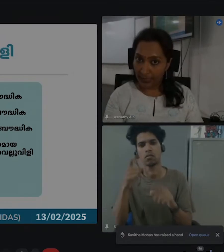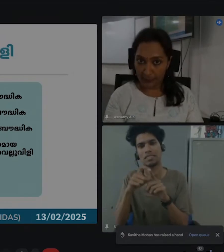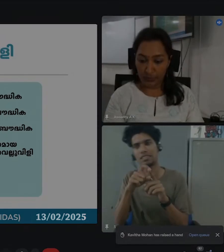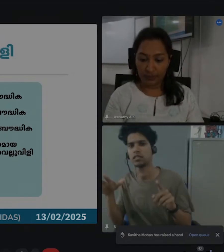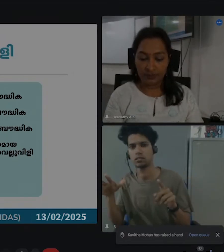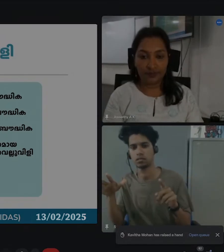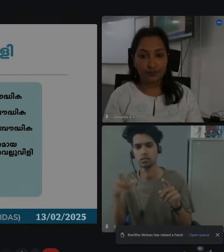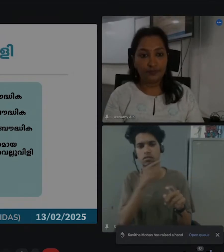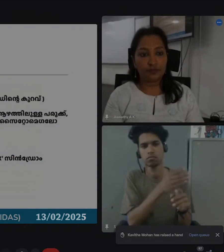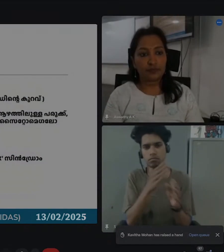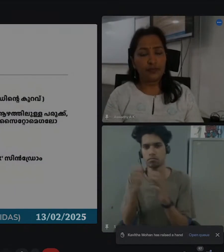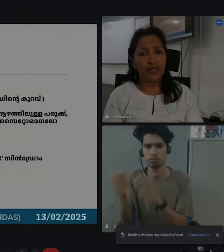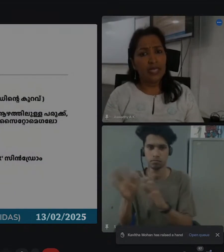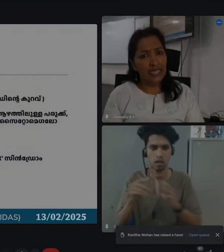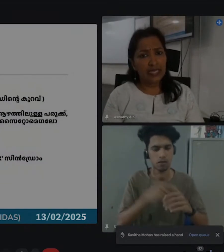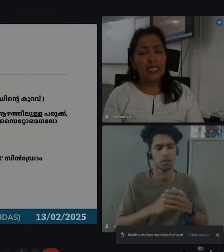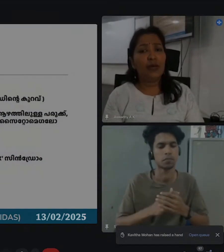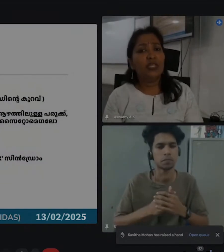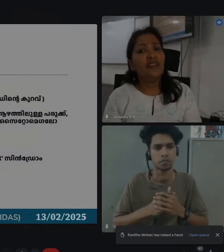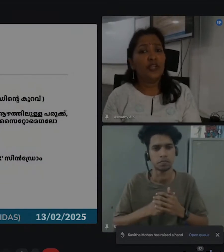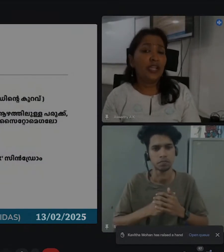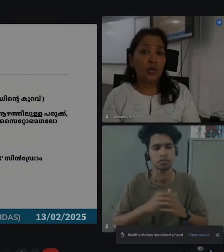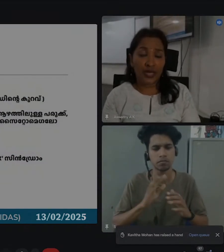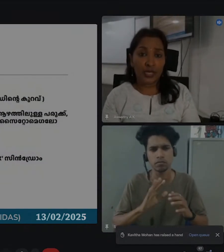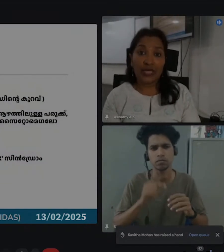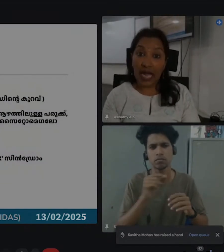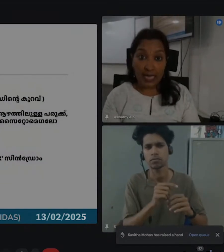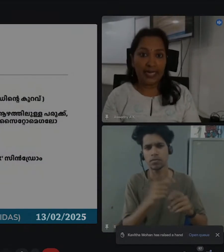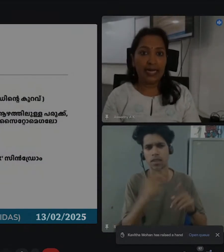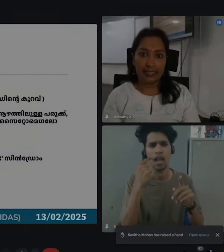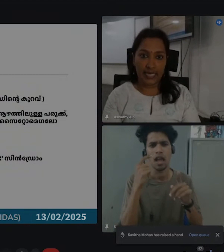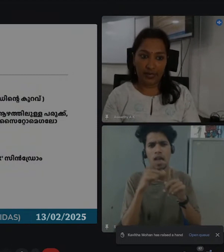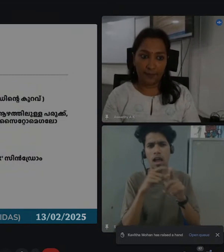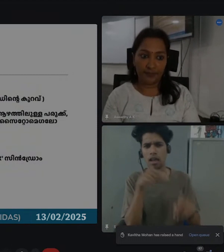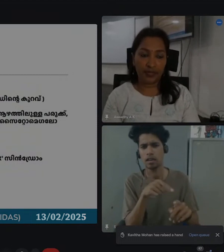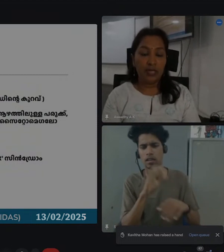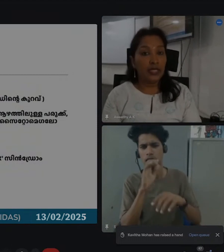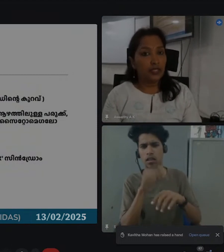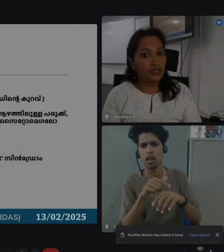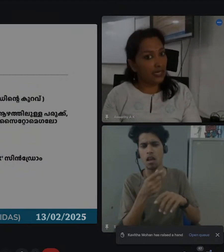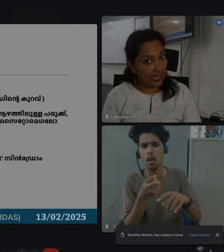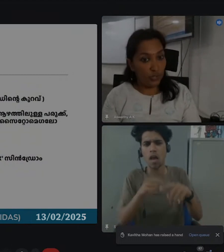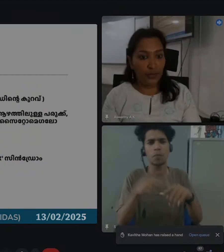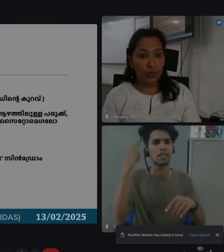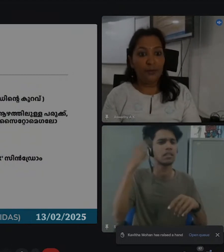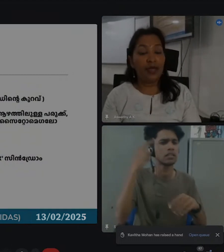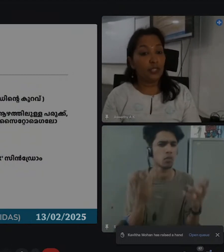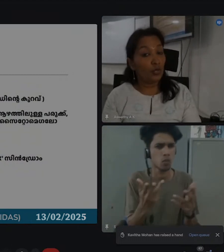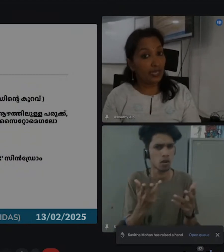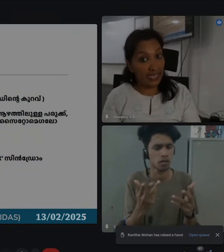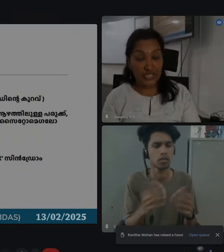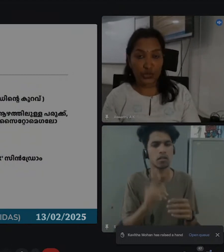അതിനെ പറയപ്പെടുന്നു. ഇനി ഈ ഭൗതിക വെല്ലുവിളികൾ ഉണ്ടാകുന്ന കാരണങ്ങൾ എന്തെല്ലാമാണ്? ലഹരി